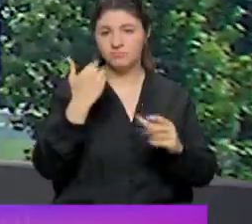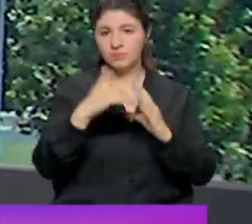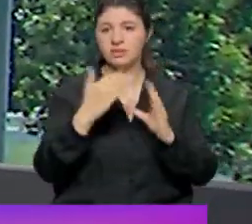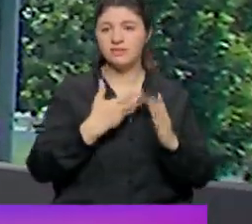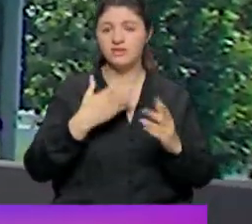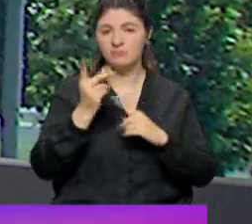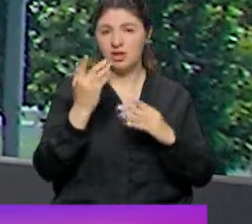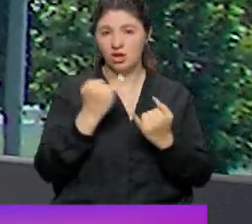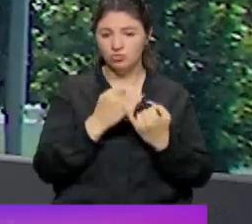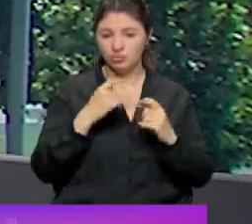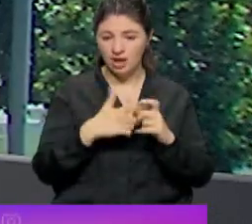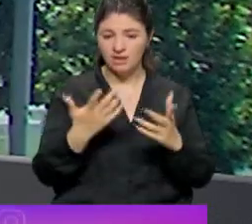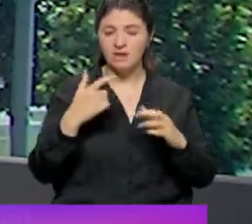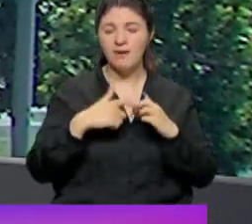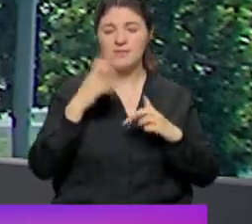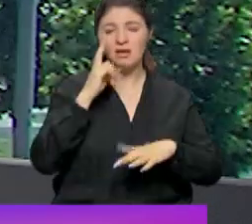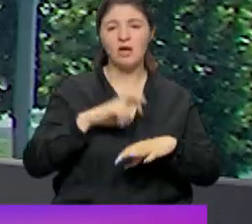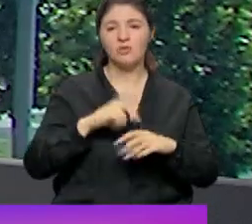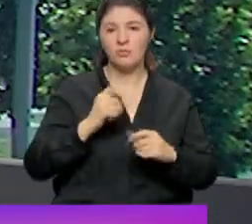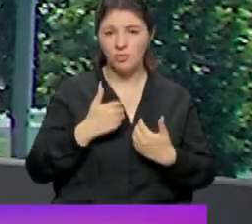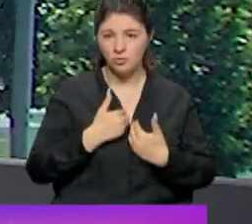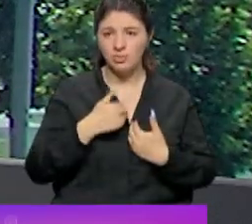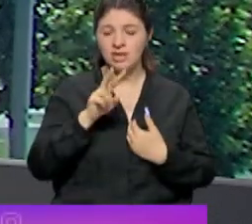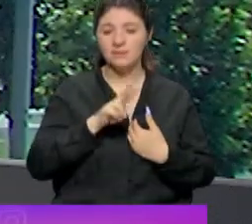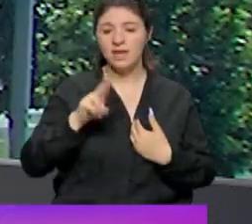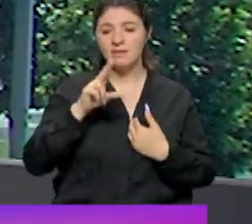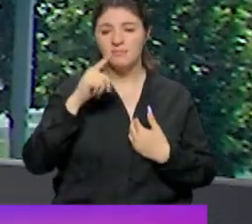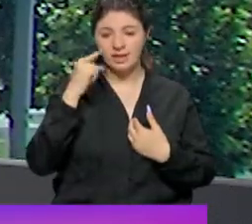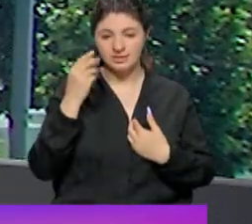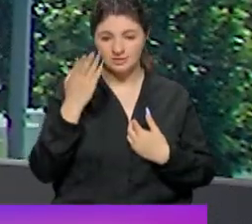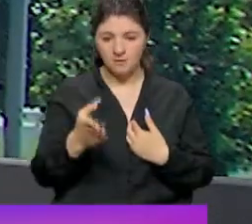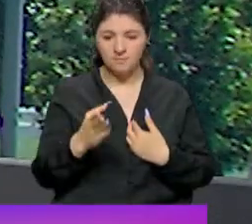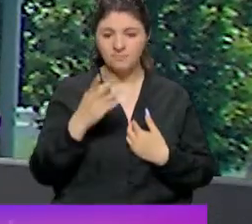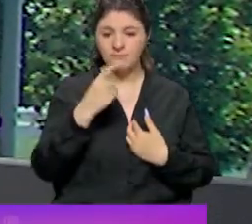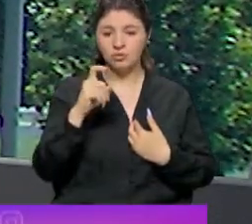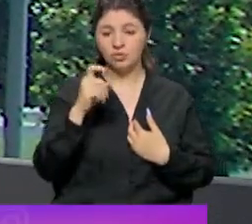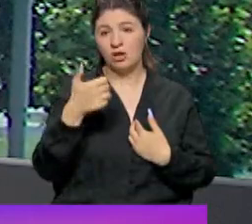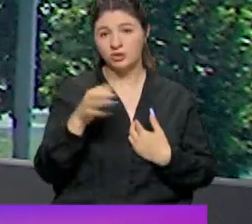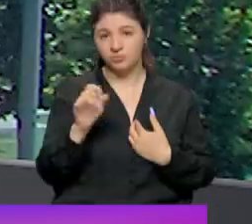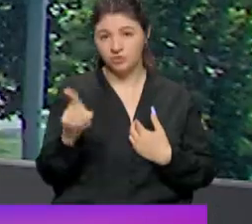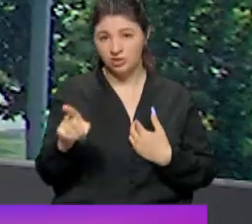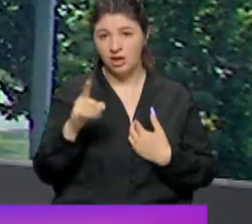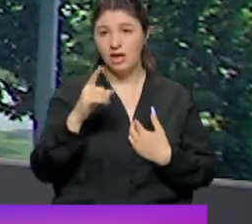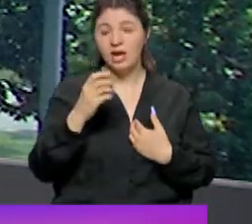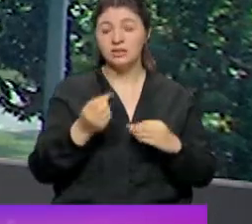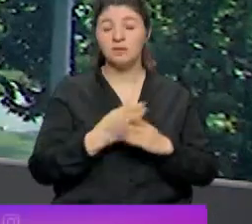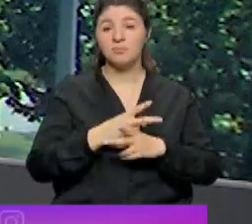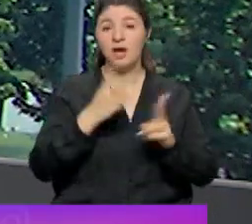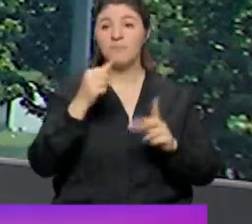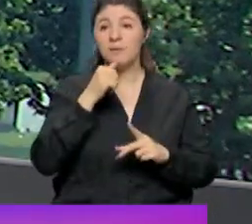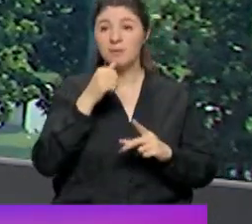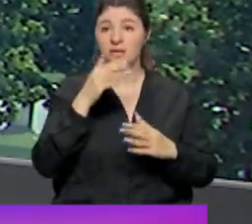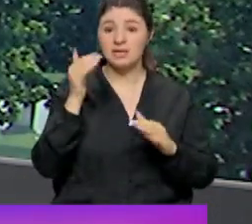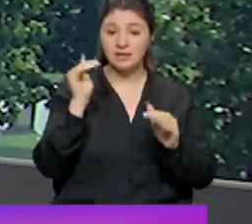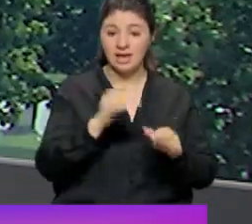İsmail Kardeşim günaydın rahmetle yad ediyorum Ben 27 Mayısta 1960'ta sabahın köründe